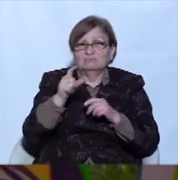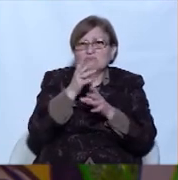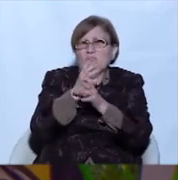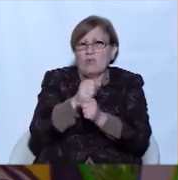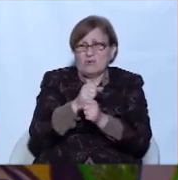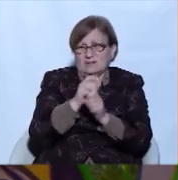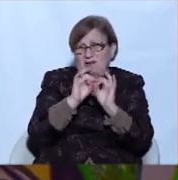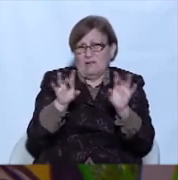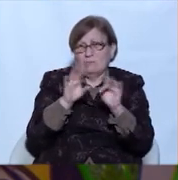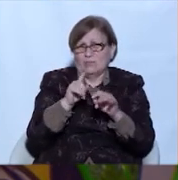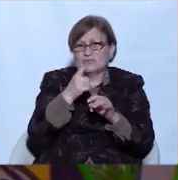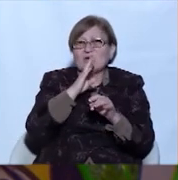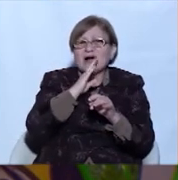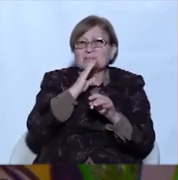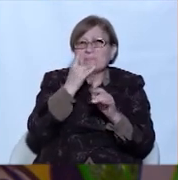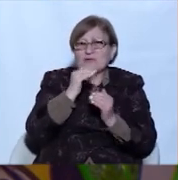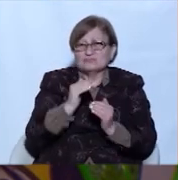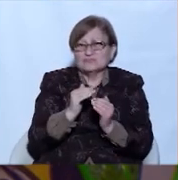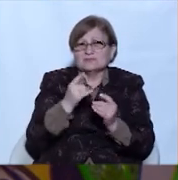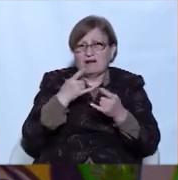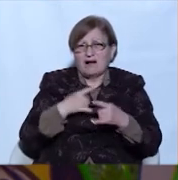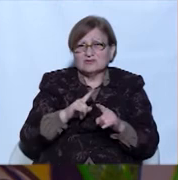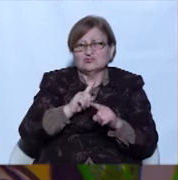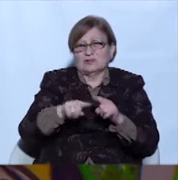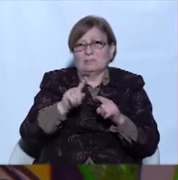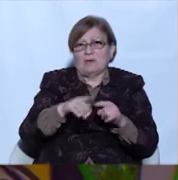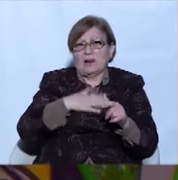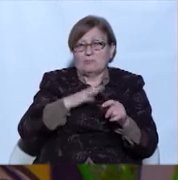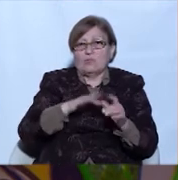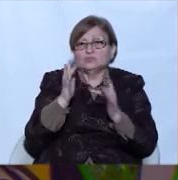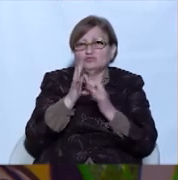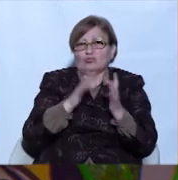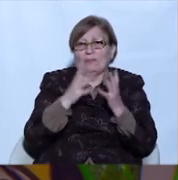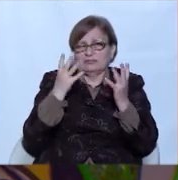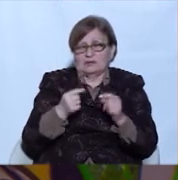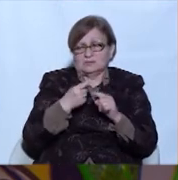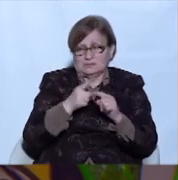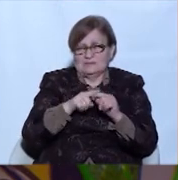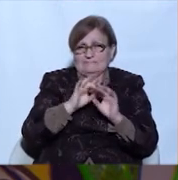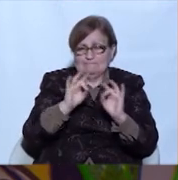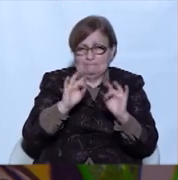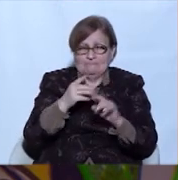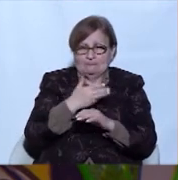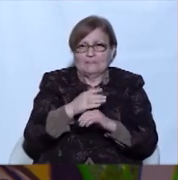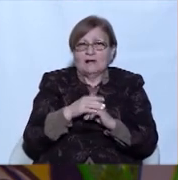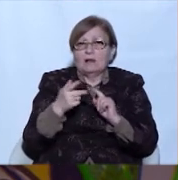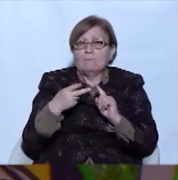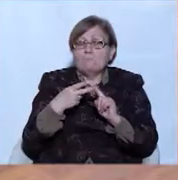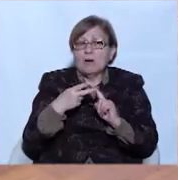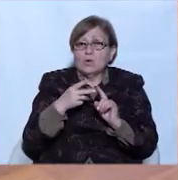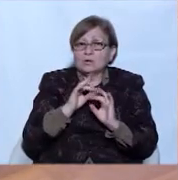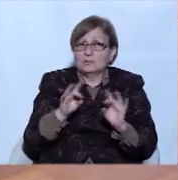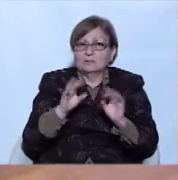მოკლე ამბავი, ხანდახან და უფრო ხშირად ფილოსოფიური დასასრულით. და